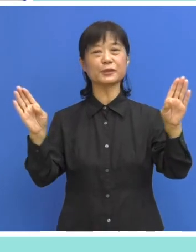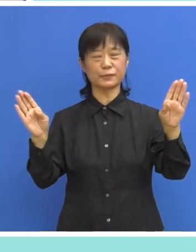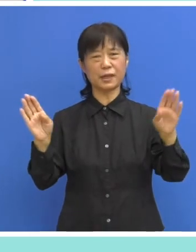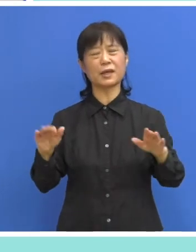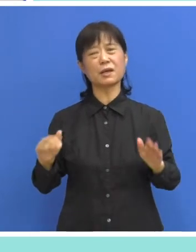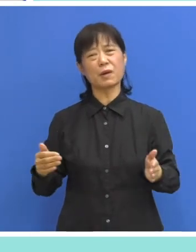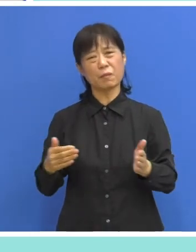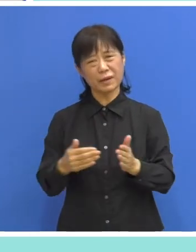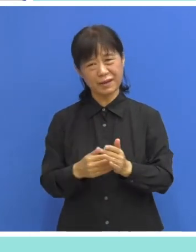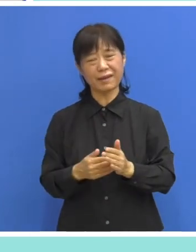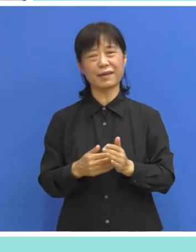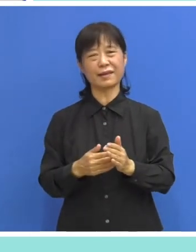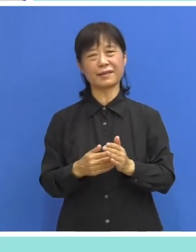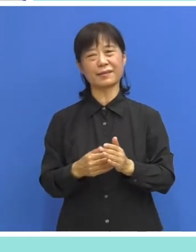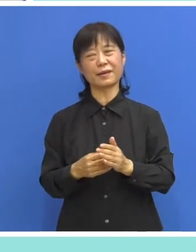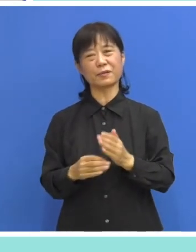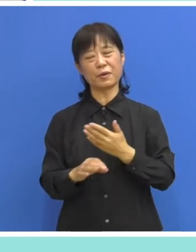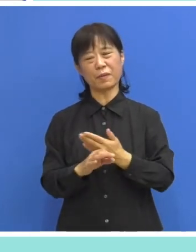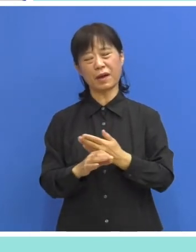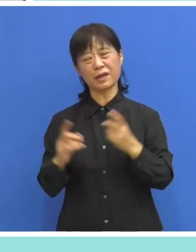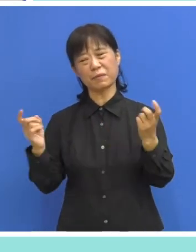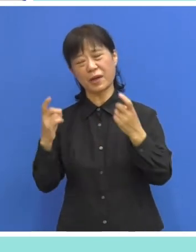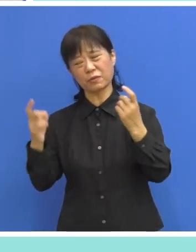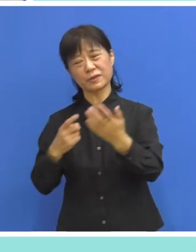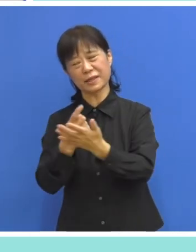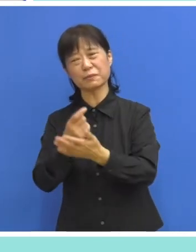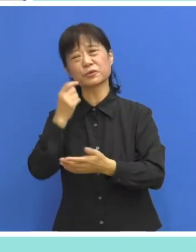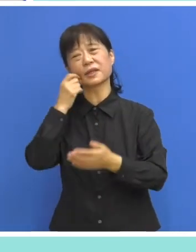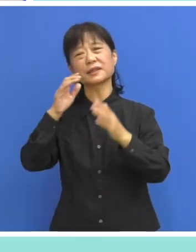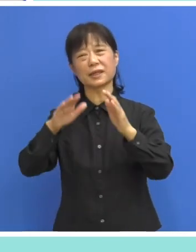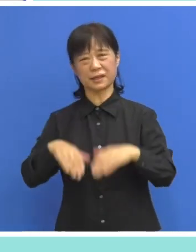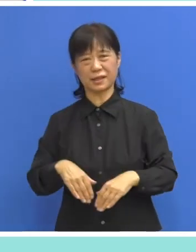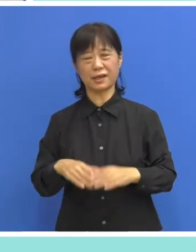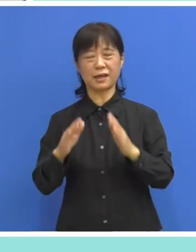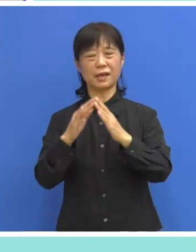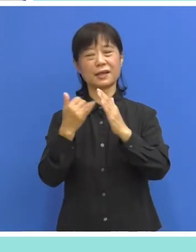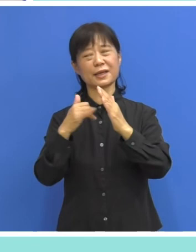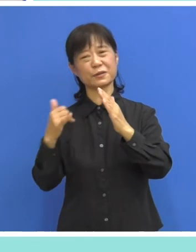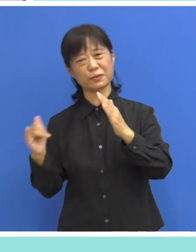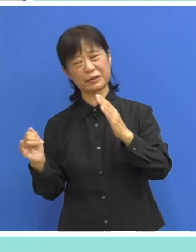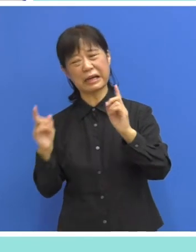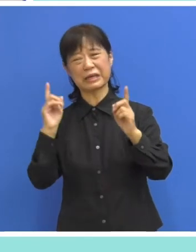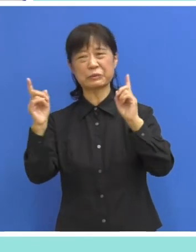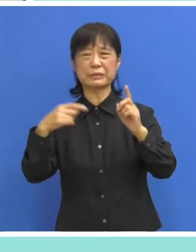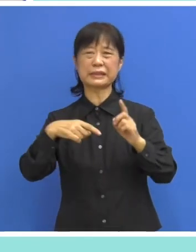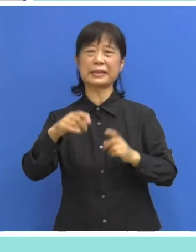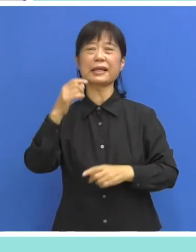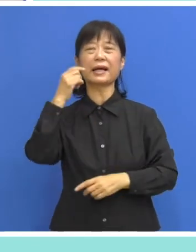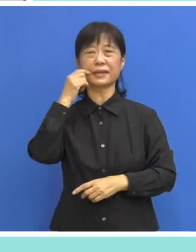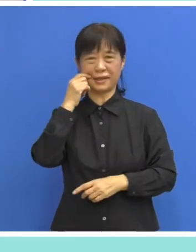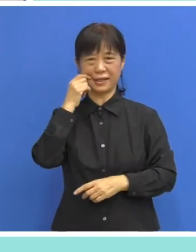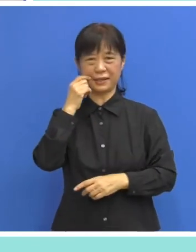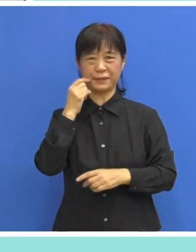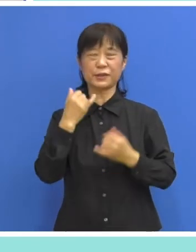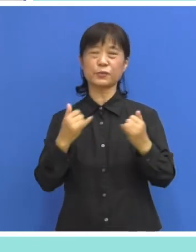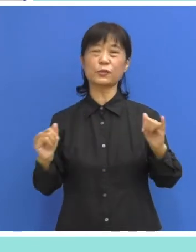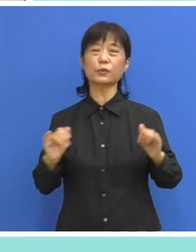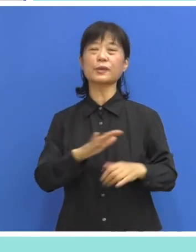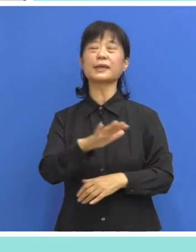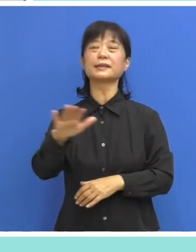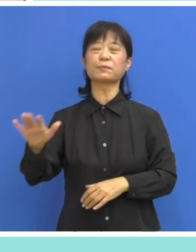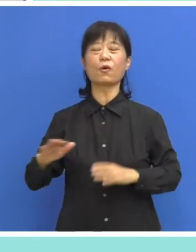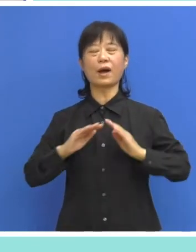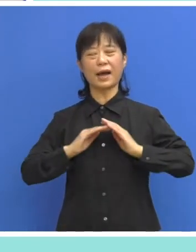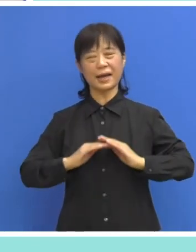かなかですねイベント参加をできなかった、また家族連れでなかなかお出かけできなかったという方もですね安心